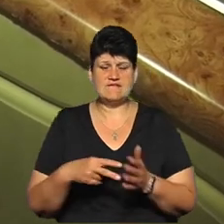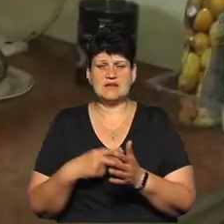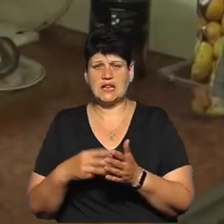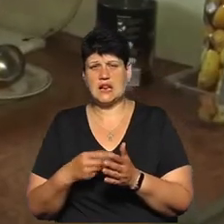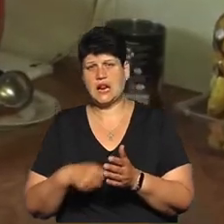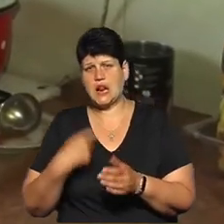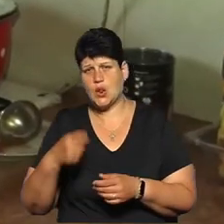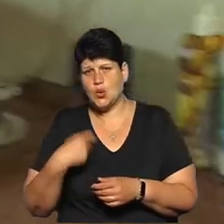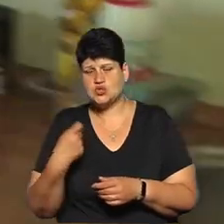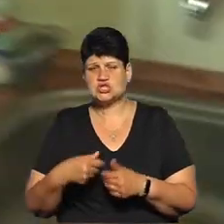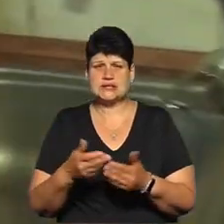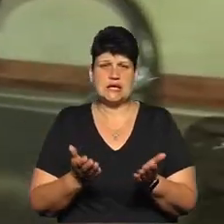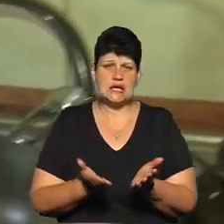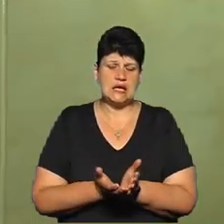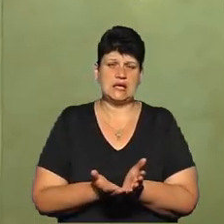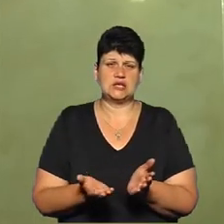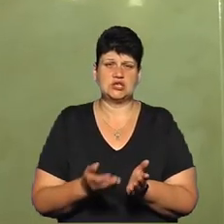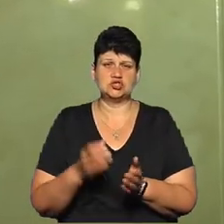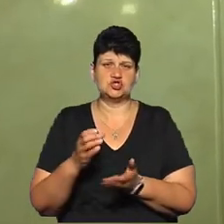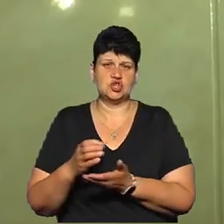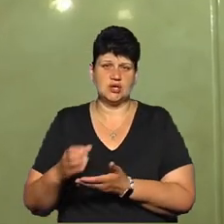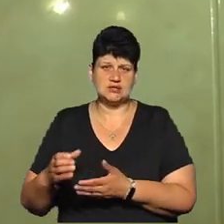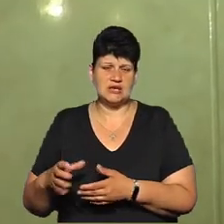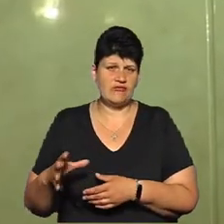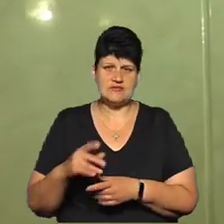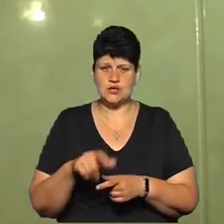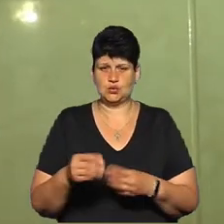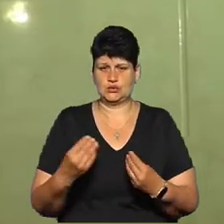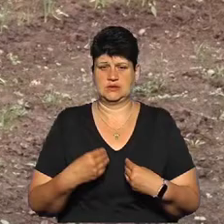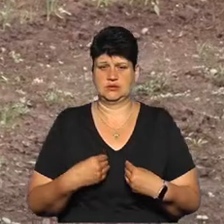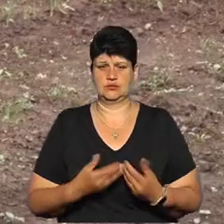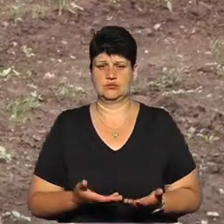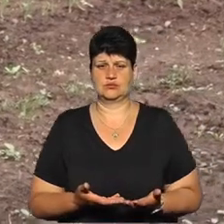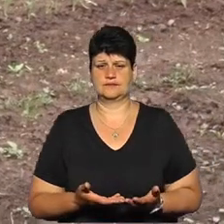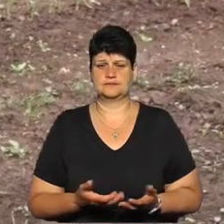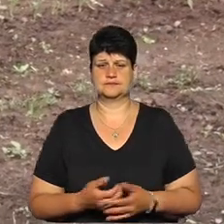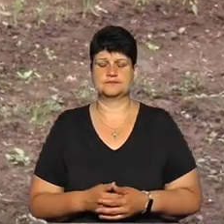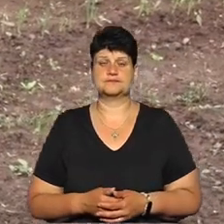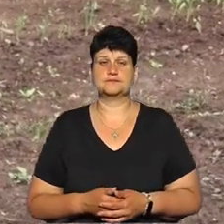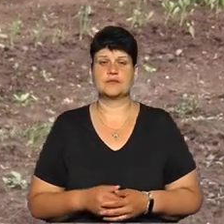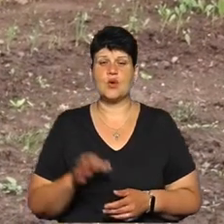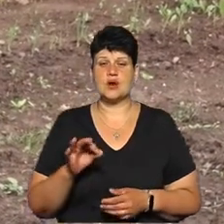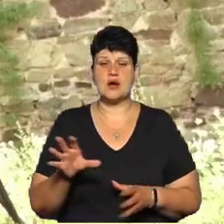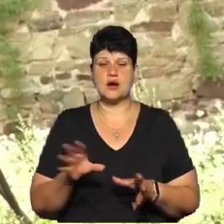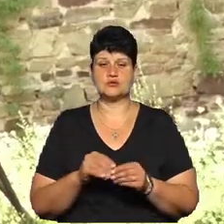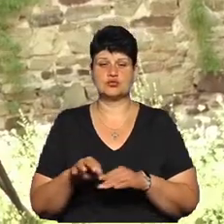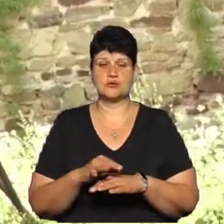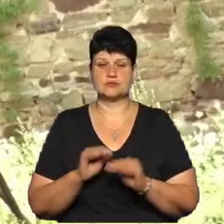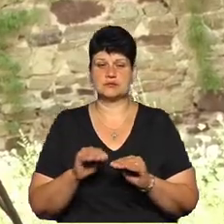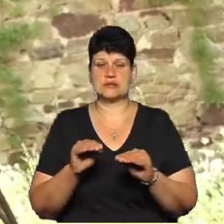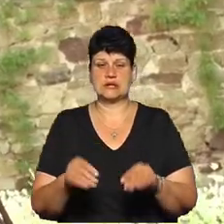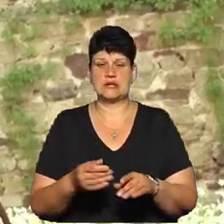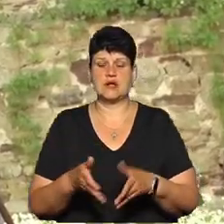ложки, тарілки, чашки. Це все люди дають. Ольга з чоловіком засадили город. Каже, вдома